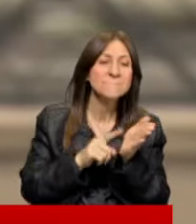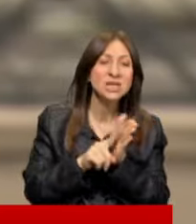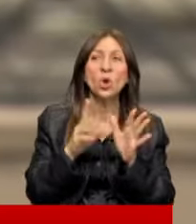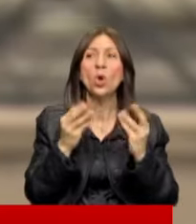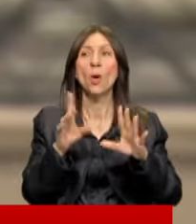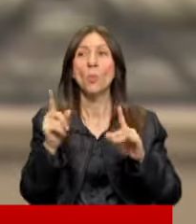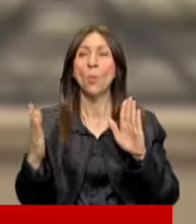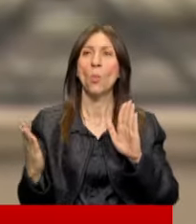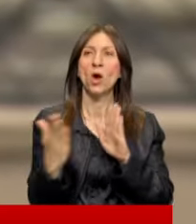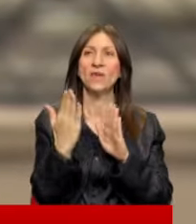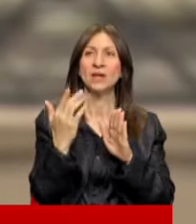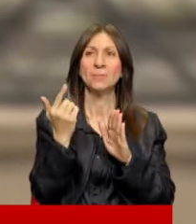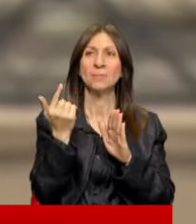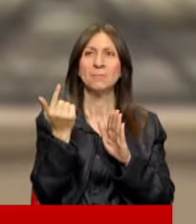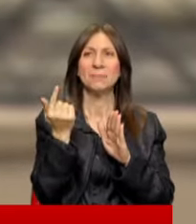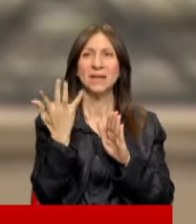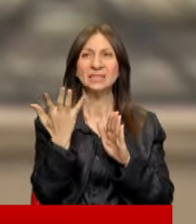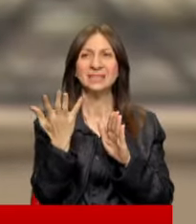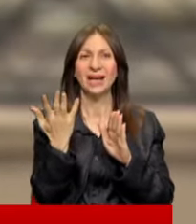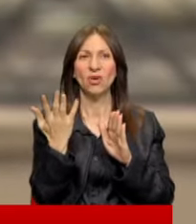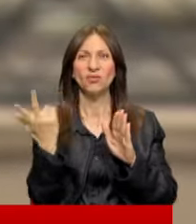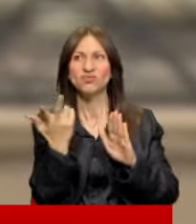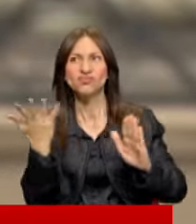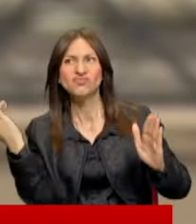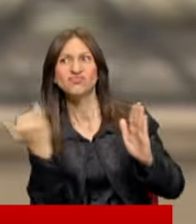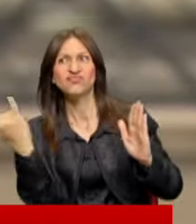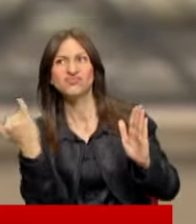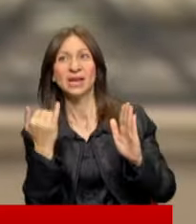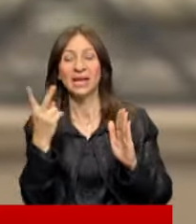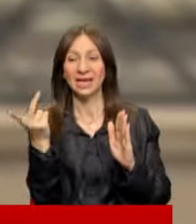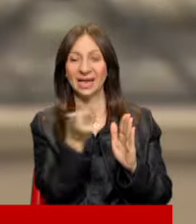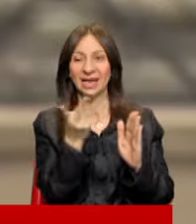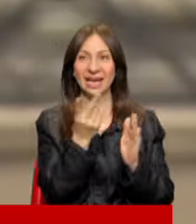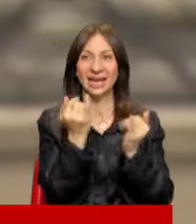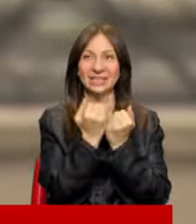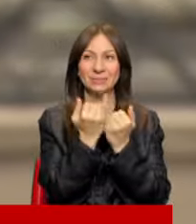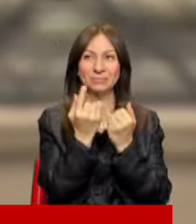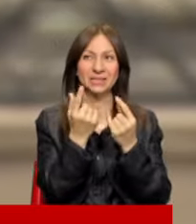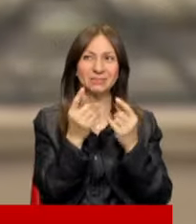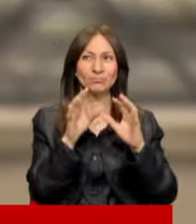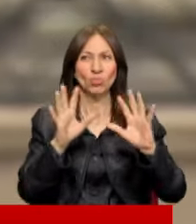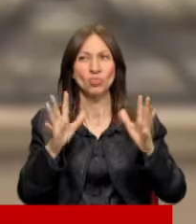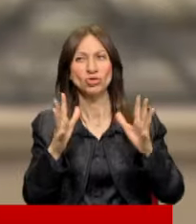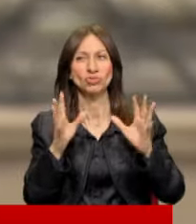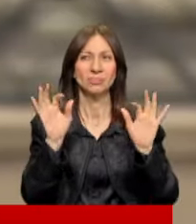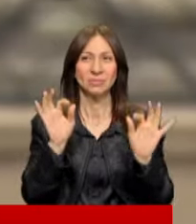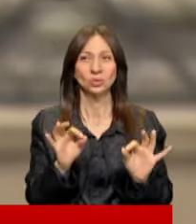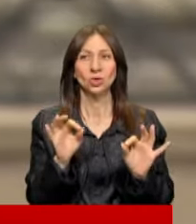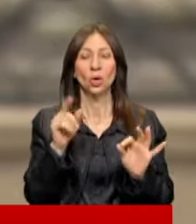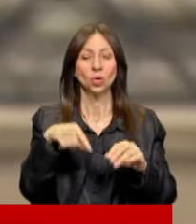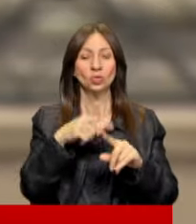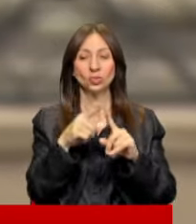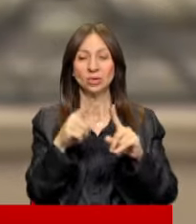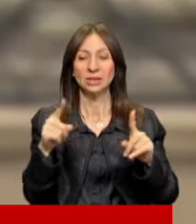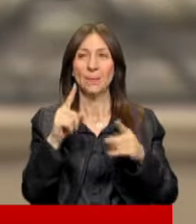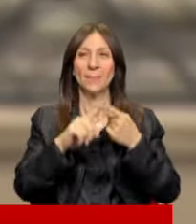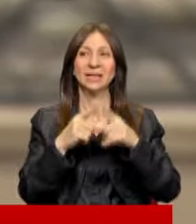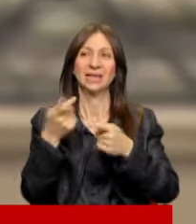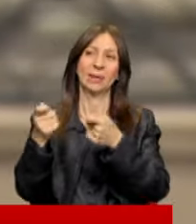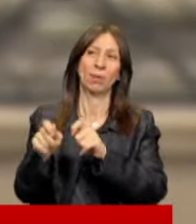Bu muhalefetin dozunu biraz da kaçırıyor. Ve iki kardeşin arası hafif açılmaya başlıyor. Zaten o süreçte